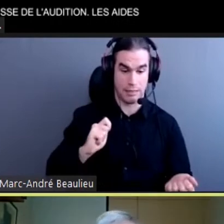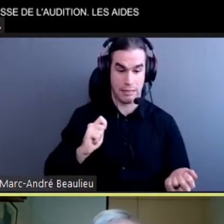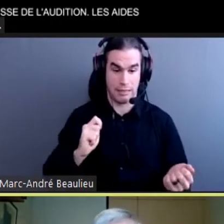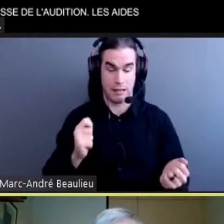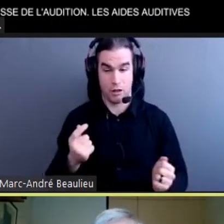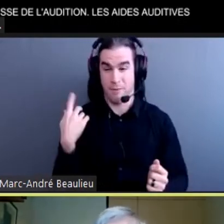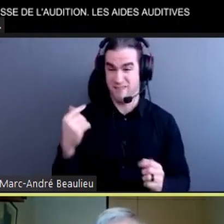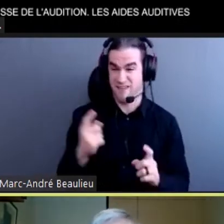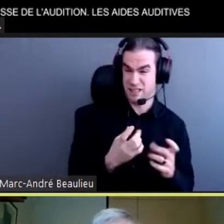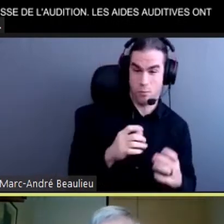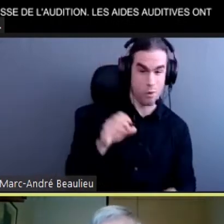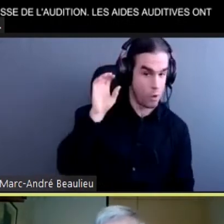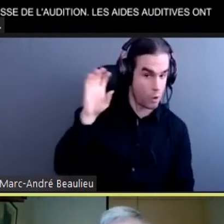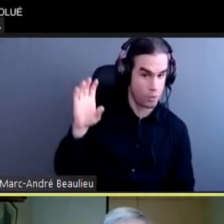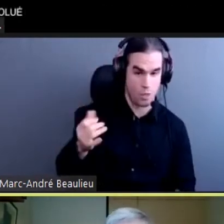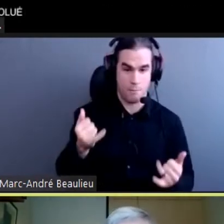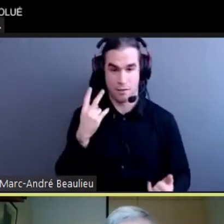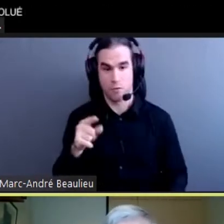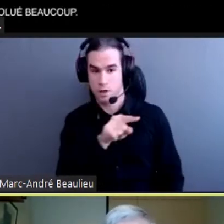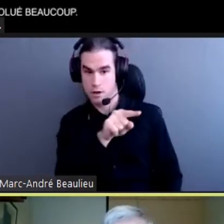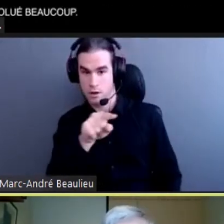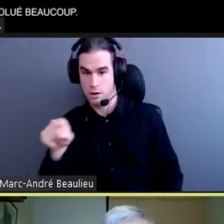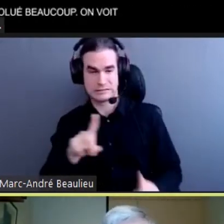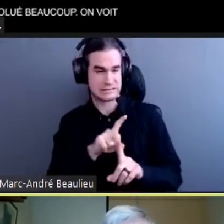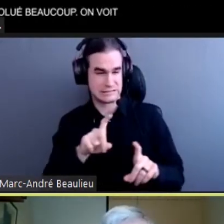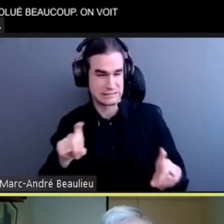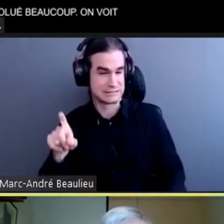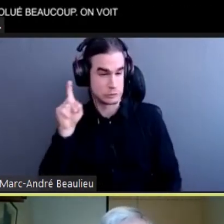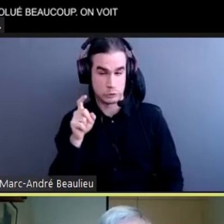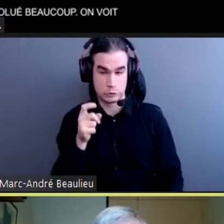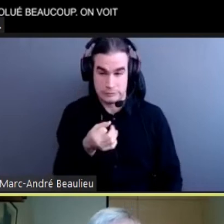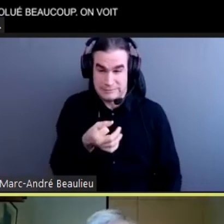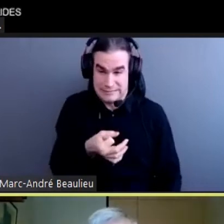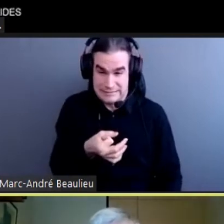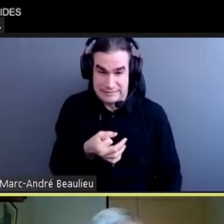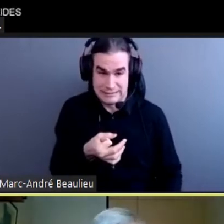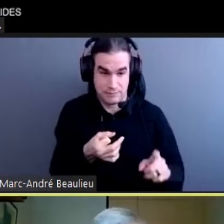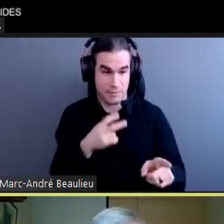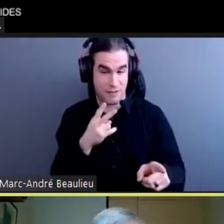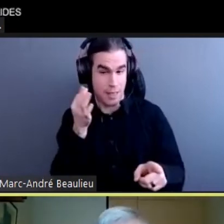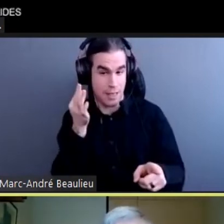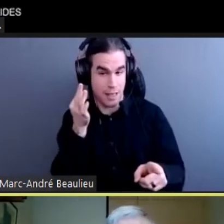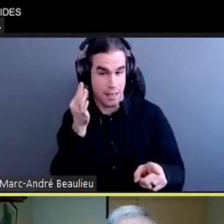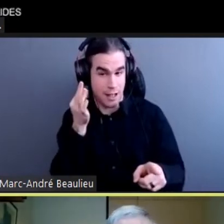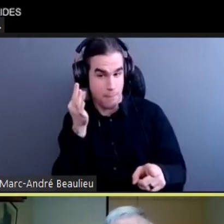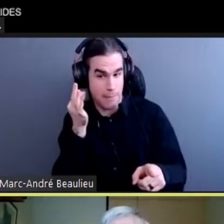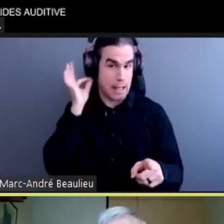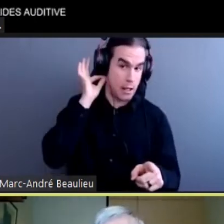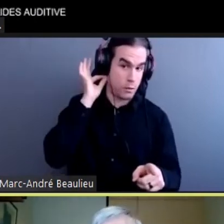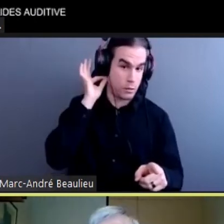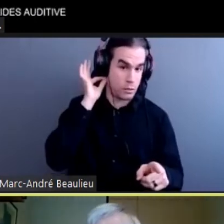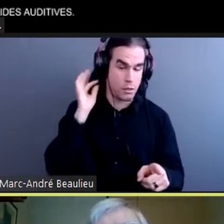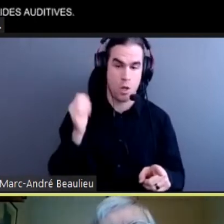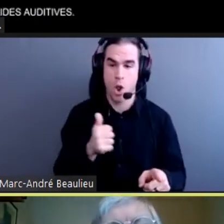l'électricité existait. On voit là différents types d'aides auditives. Il y en a qui sont très petites, qui rentrent vraiment dans le canal auditif. Il